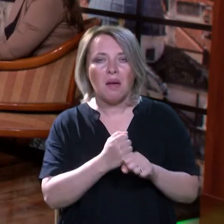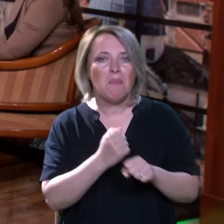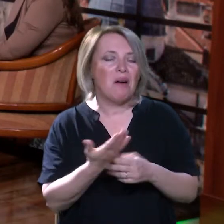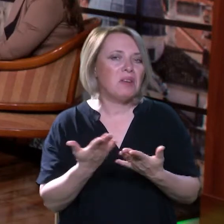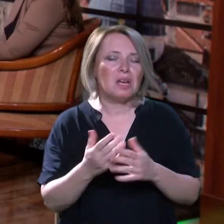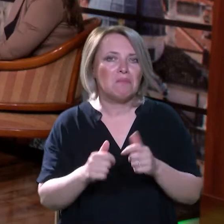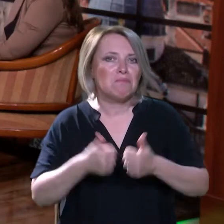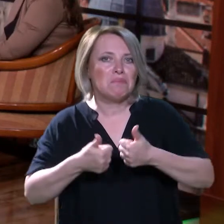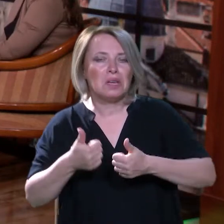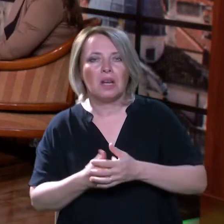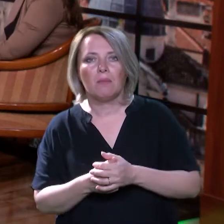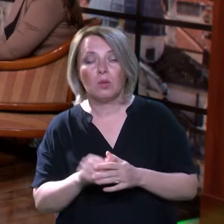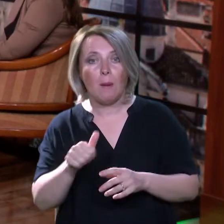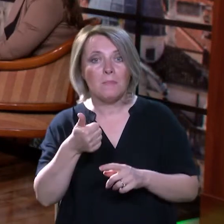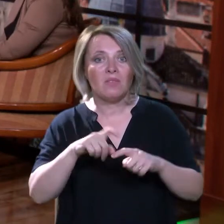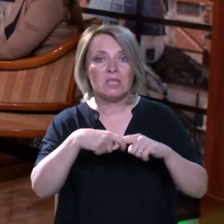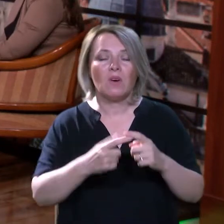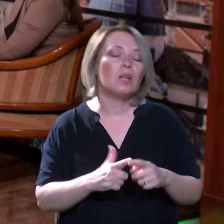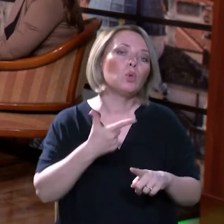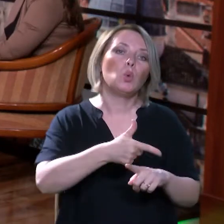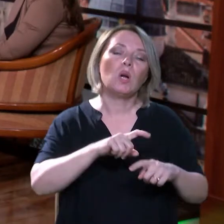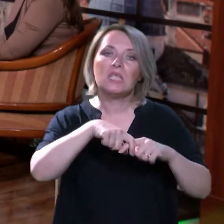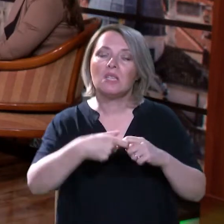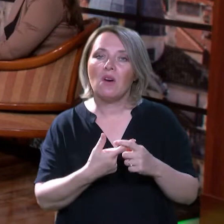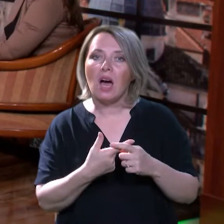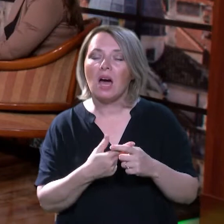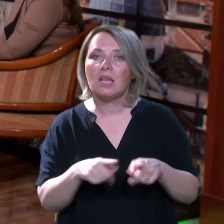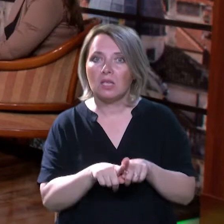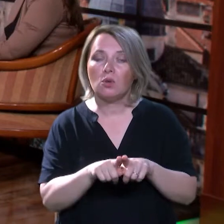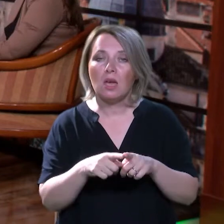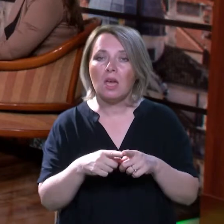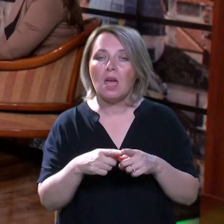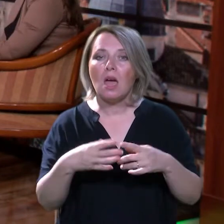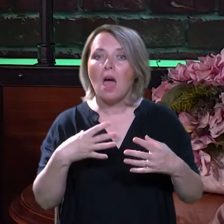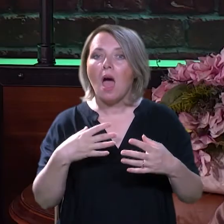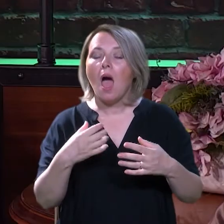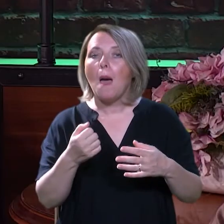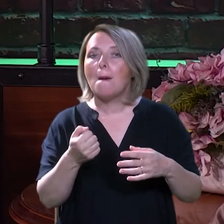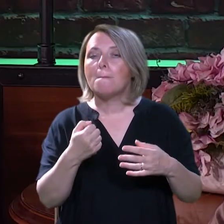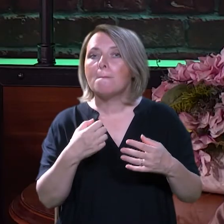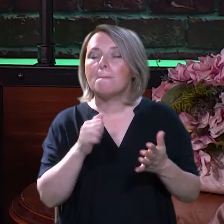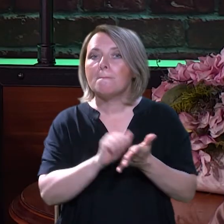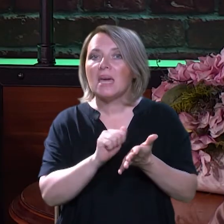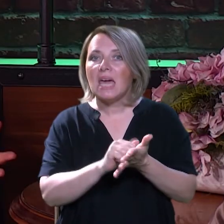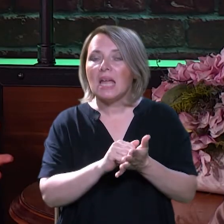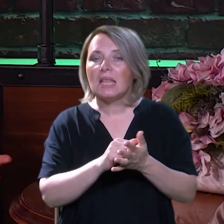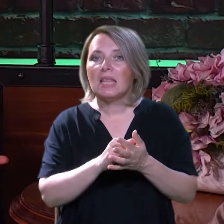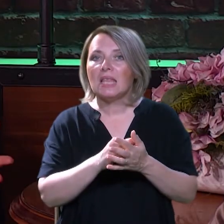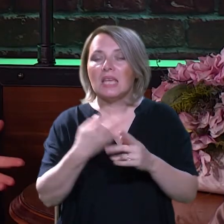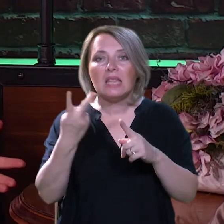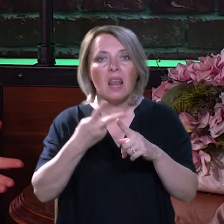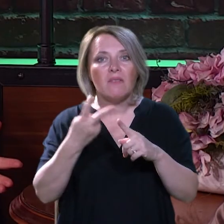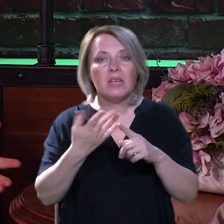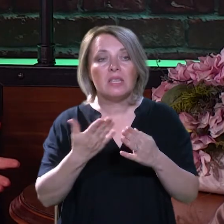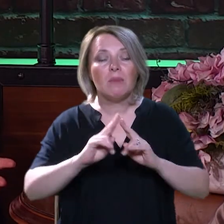stvarima. Dakle, to je nekako prva stvar, a druga stvar bih rekla i mediji i ekrani gdje je zapravo njima